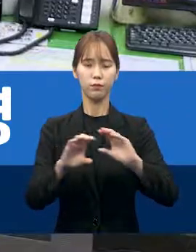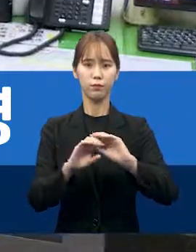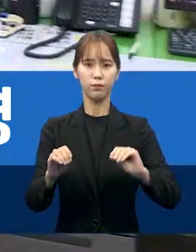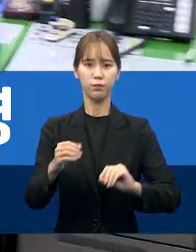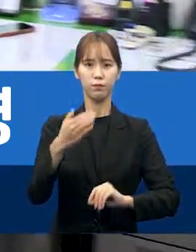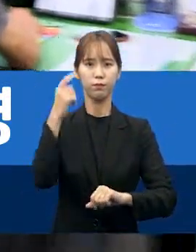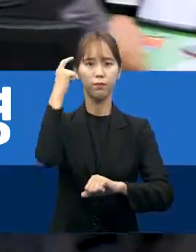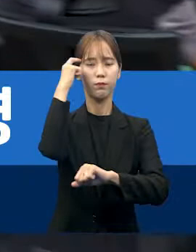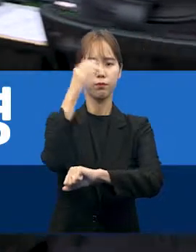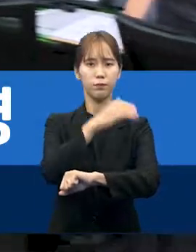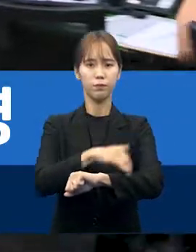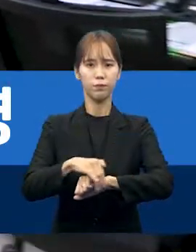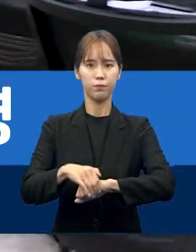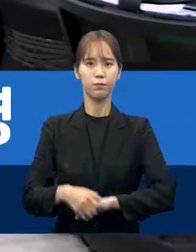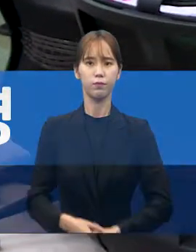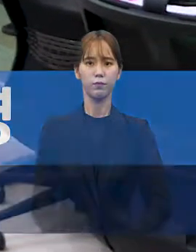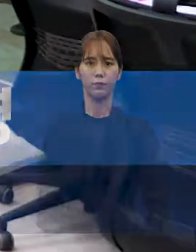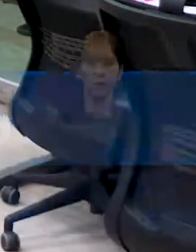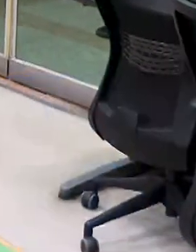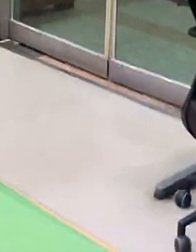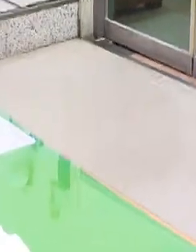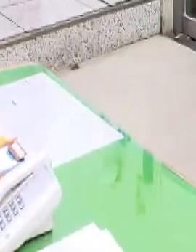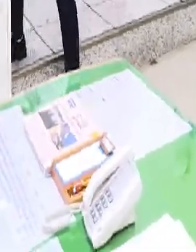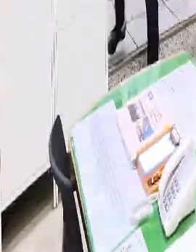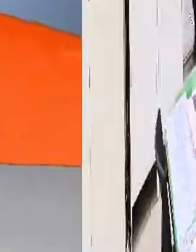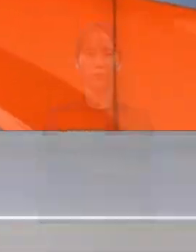대응이 가능하도록 한다는 계획입니다.